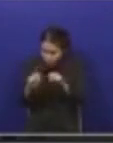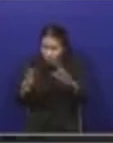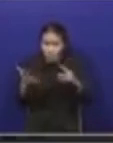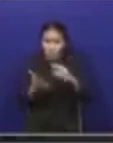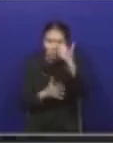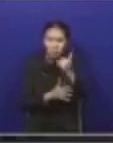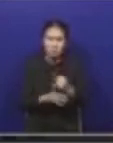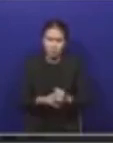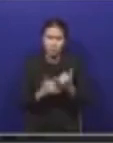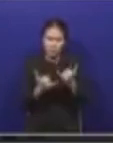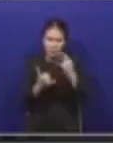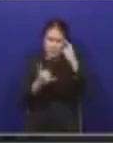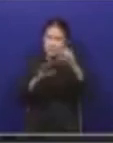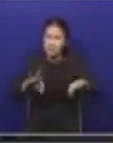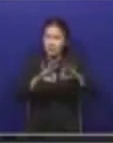ก็เพราะฉะนั้นผมฝากนะครับกรรมาธิการเสียงข้างมากๆผมฝากไปยังบรรดาสมาชิกสภาผู้แทนราษฎรสัญญาทำหน้าที่เป็นตายางมากนะครับใช้สติปัญญาหน่อยอย่างน้อยแปลจะติดตามผมด้วยครับขอบคุณครับ